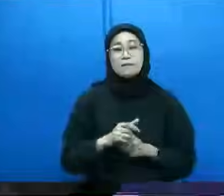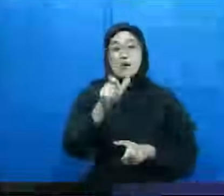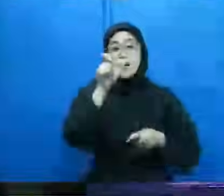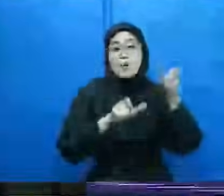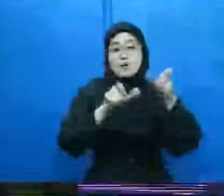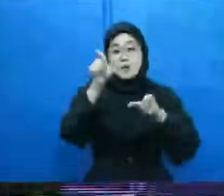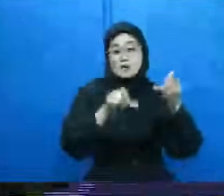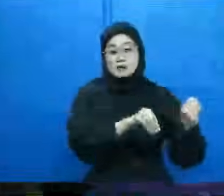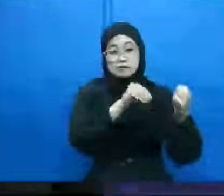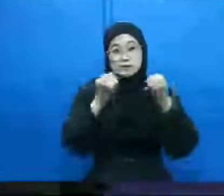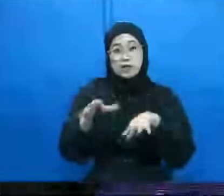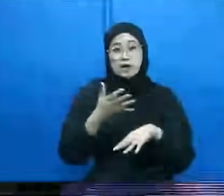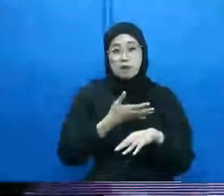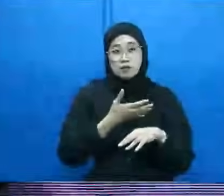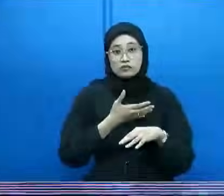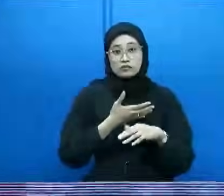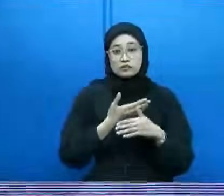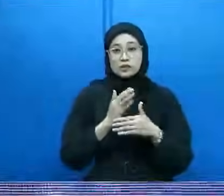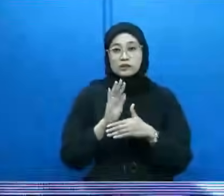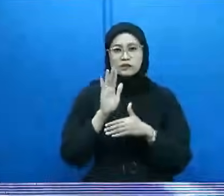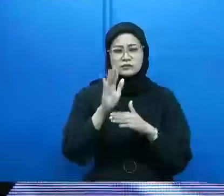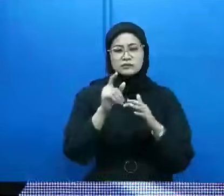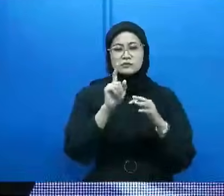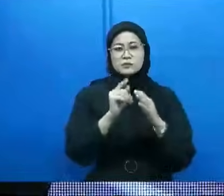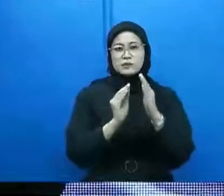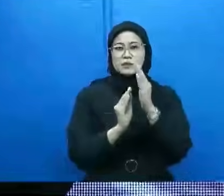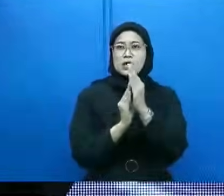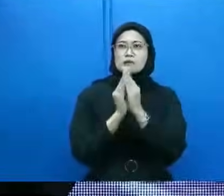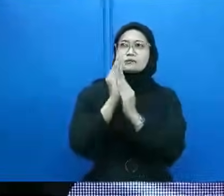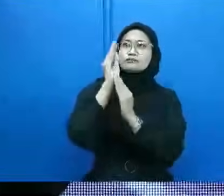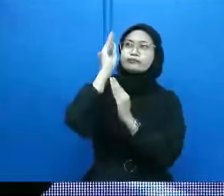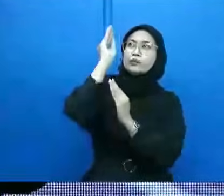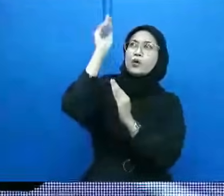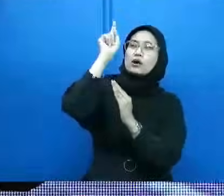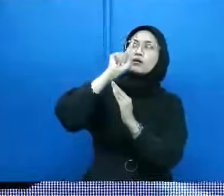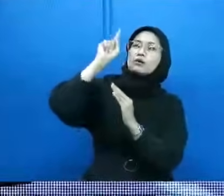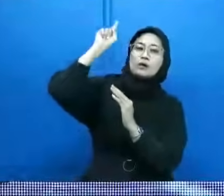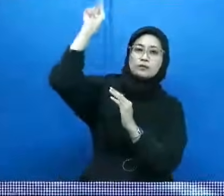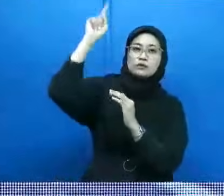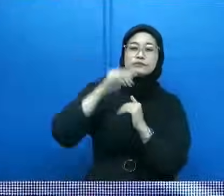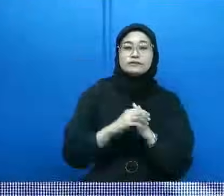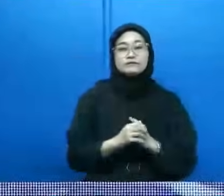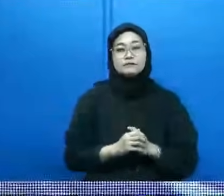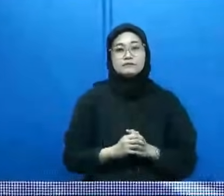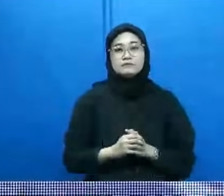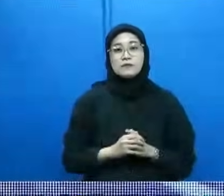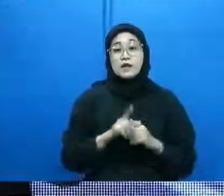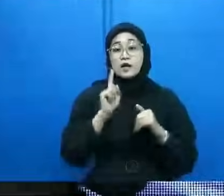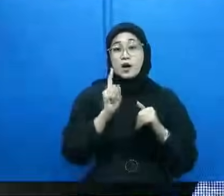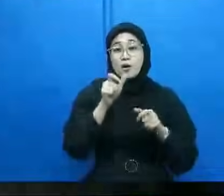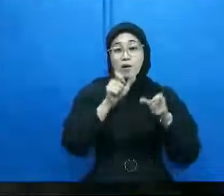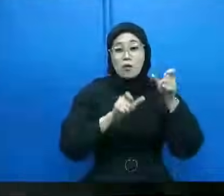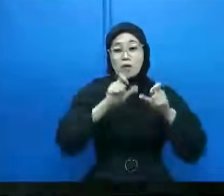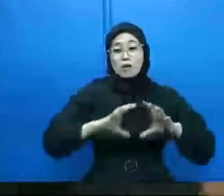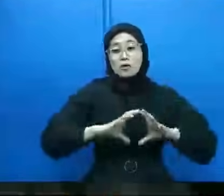mau hijrah itu akan diberikan derajat tertinggi di hadapan Allah subhanahu wa ta'ala. Jadi kalau dia ada di muka bumi, dia